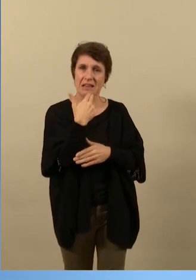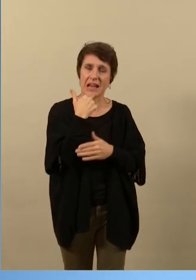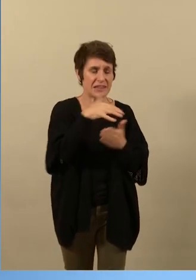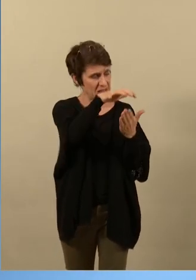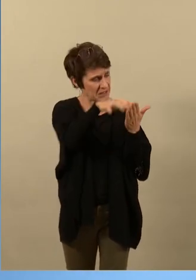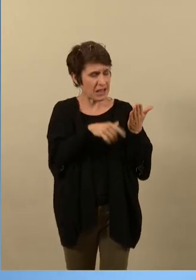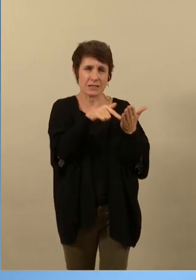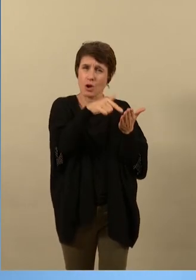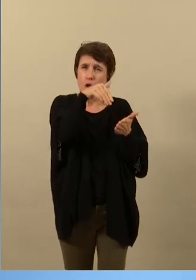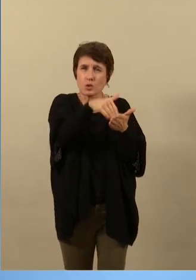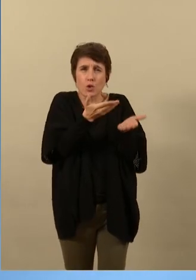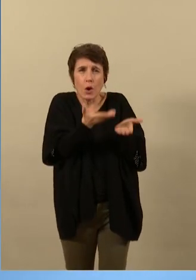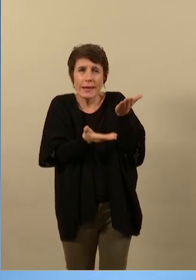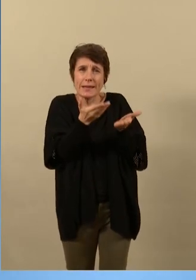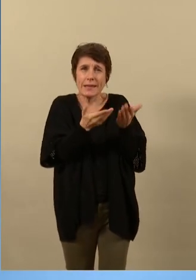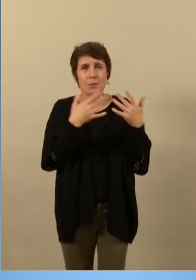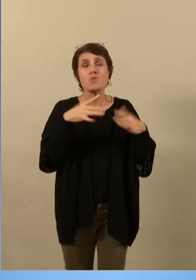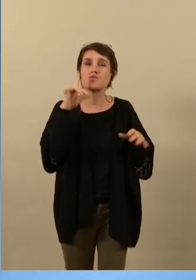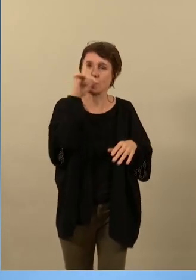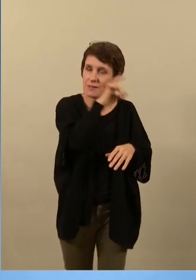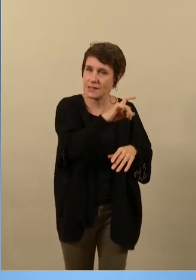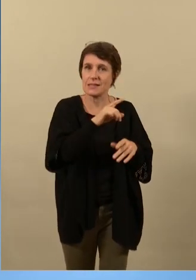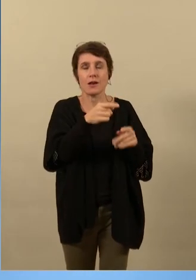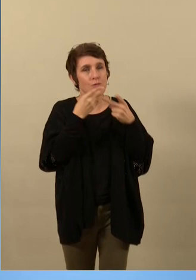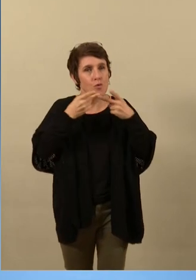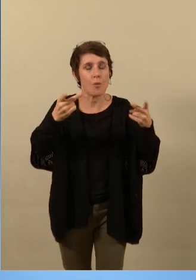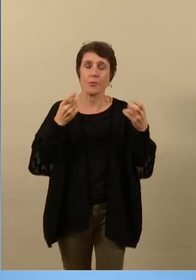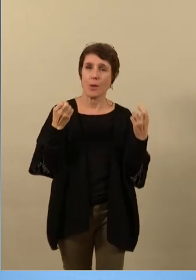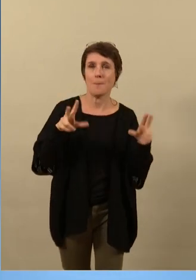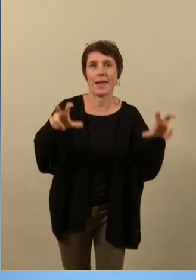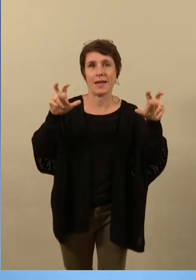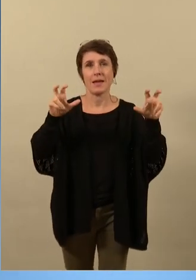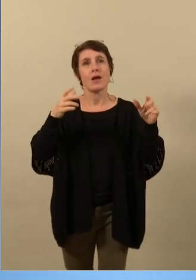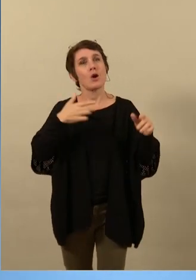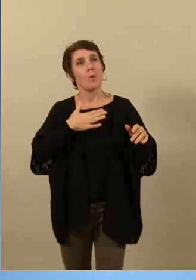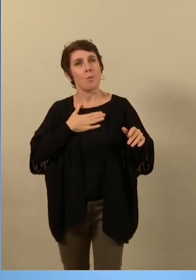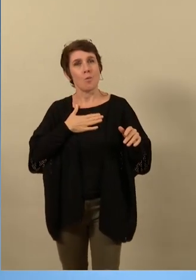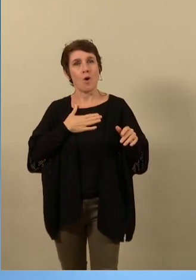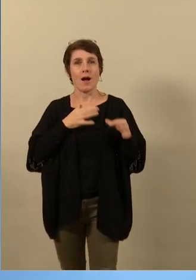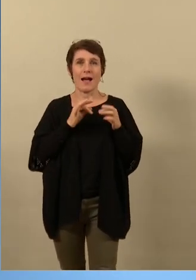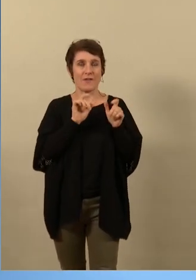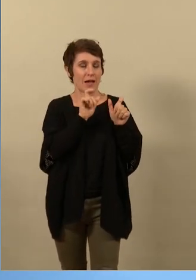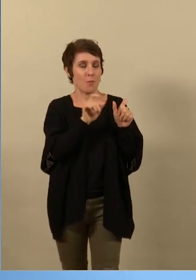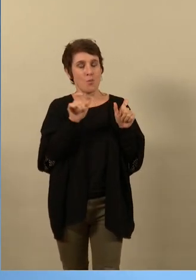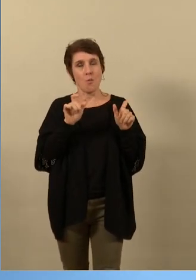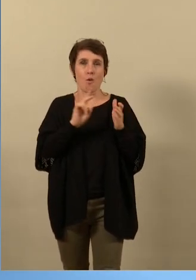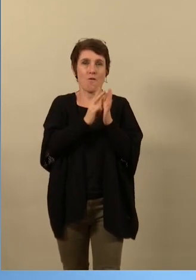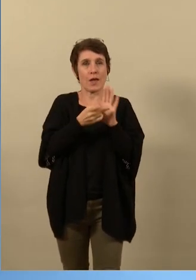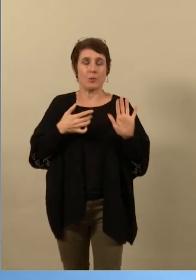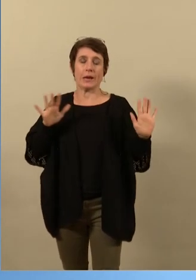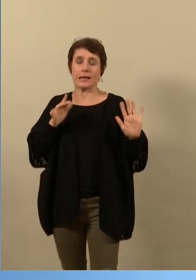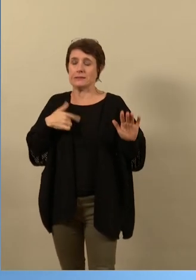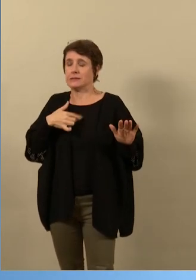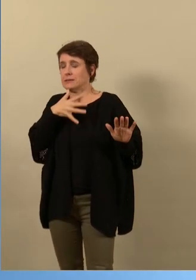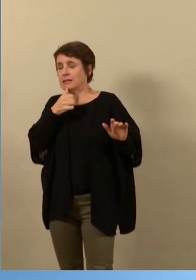que vous avez fait dans la dans la période qui est difficile et je vous remercie d'appeler à la paix je m'abstiens pour quelques questions de sémantiques qui ne me conviennent pas mais en tout cas